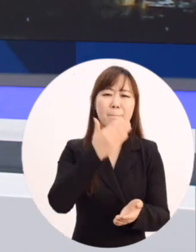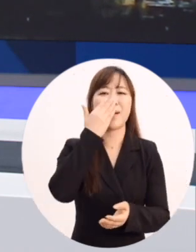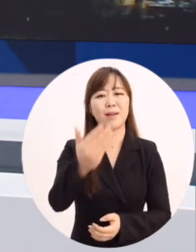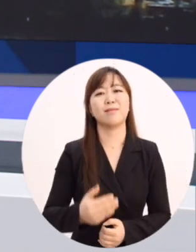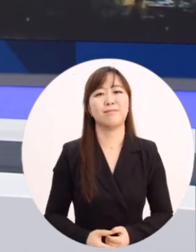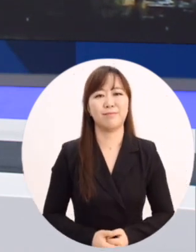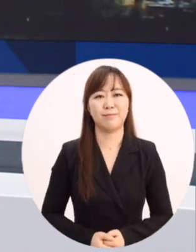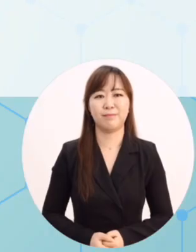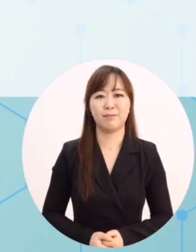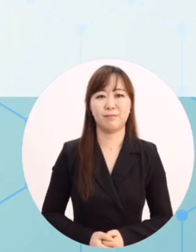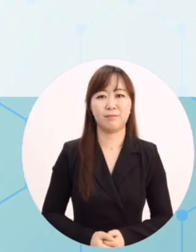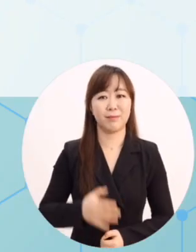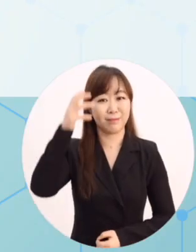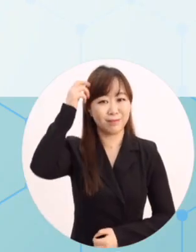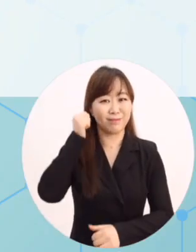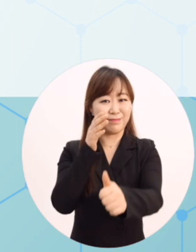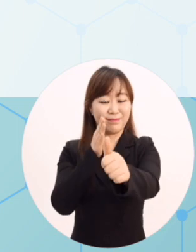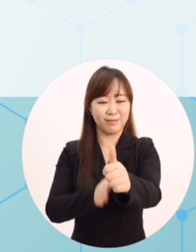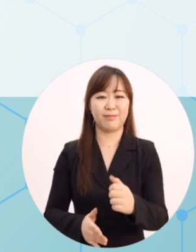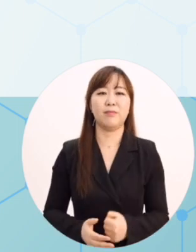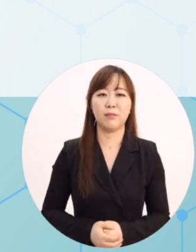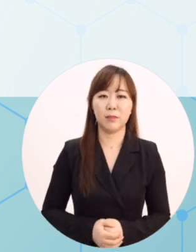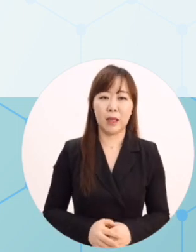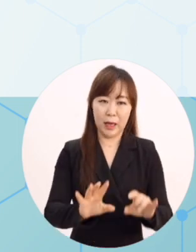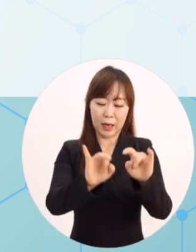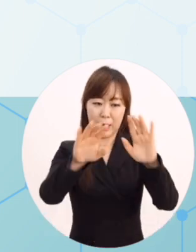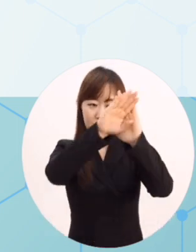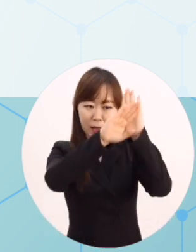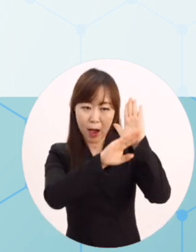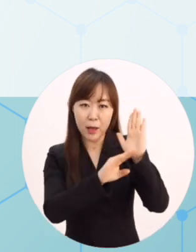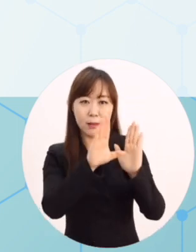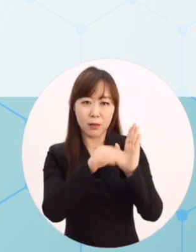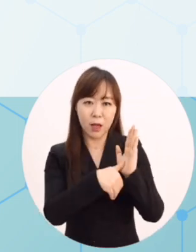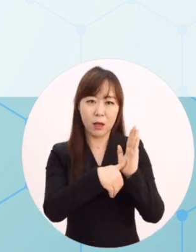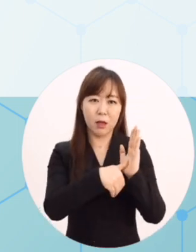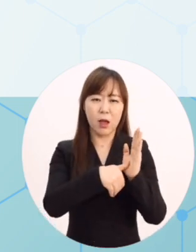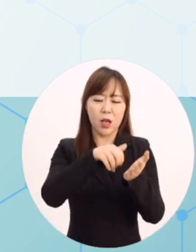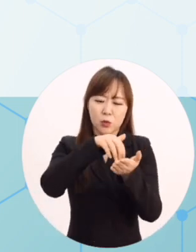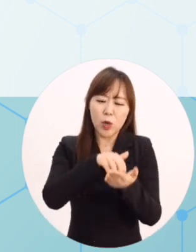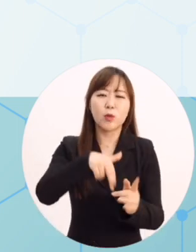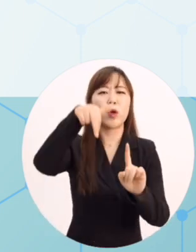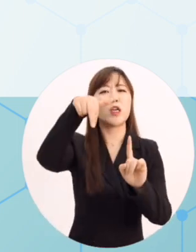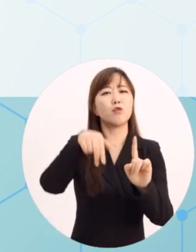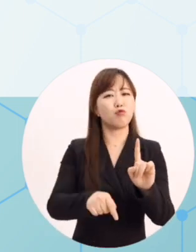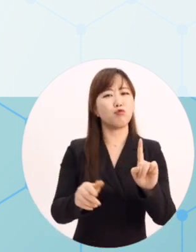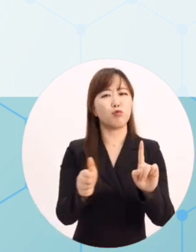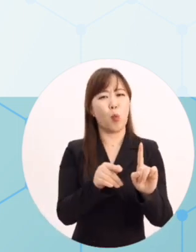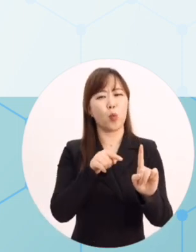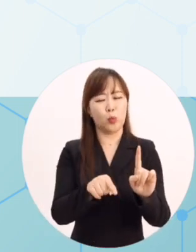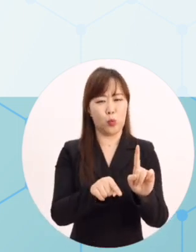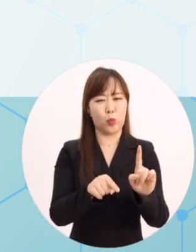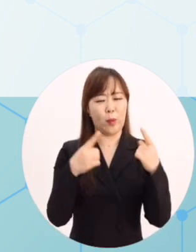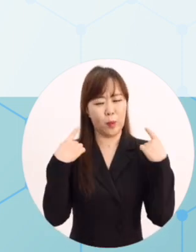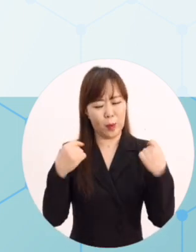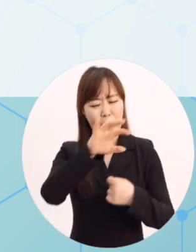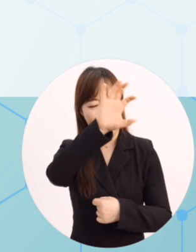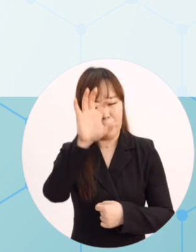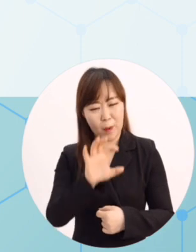돌아갑니다. 기억하세요. 각 단계에서 최소 일주일을 머무르는 것을